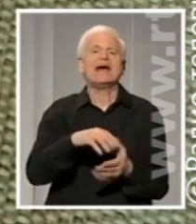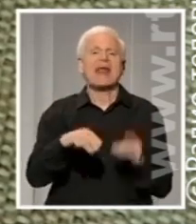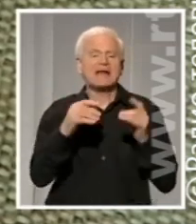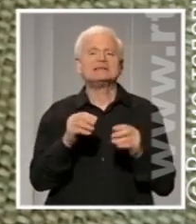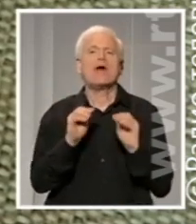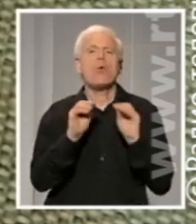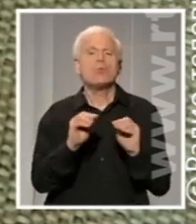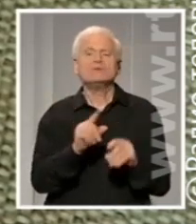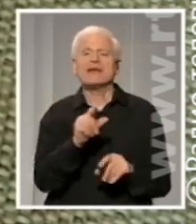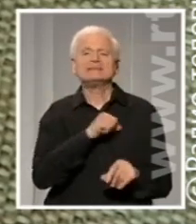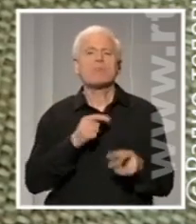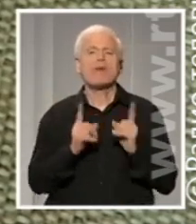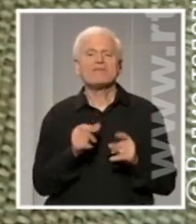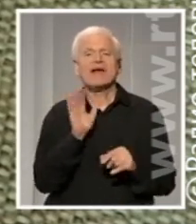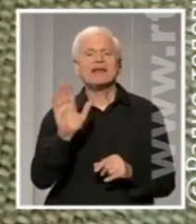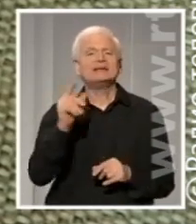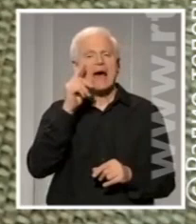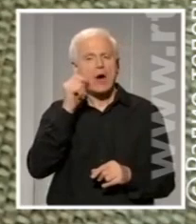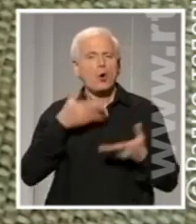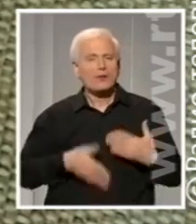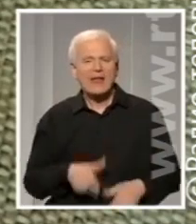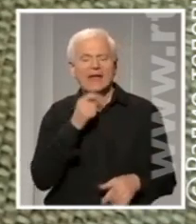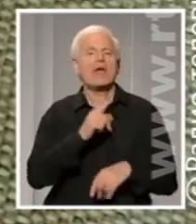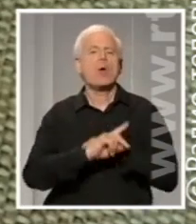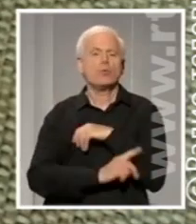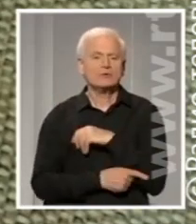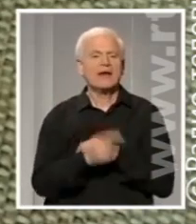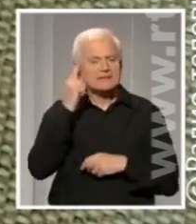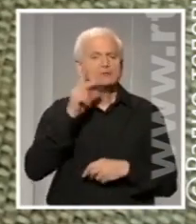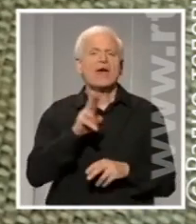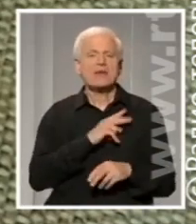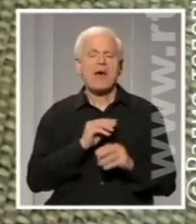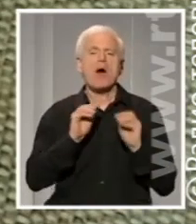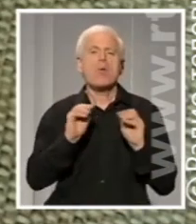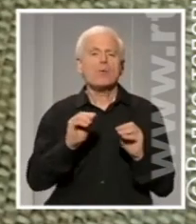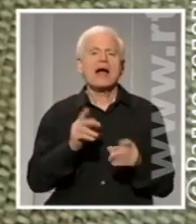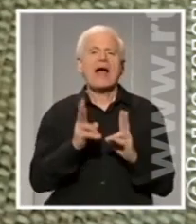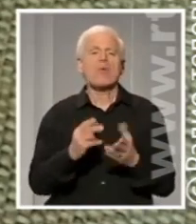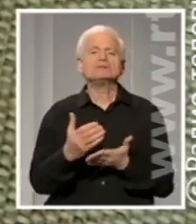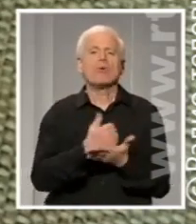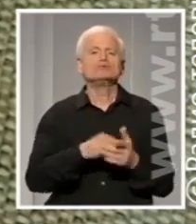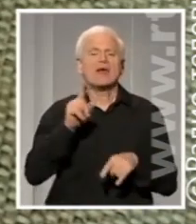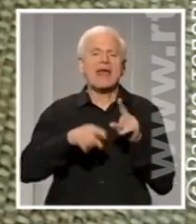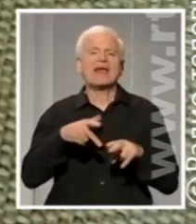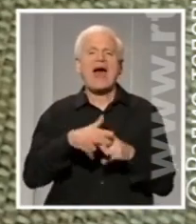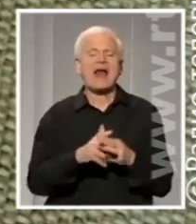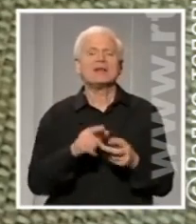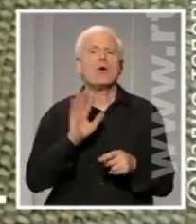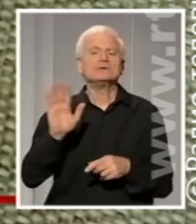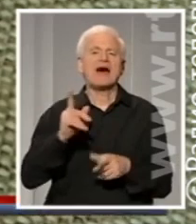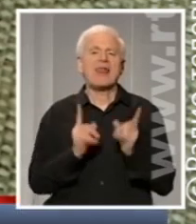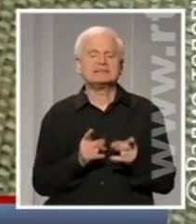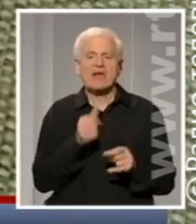za nastavnike, nego i za roditelje i za učenike. Konkretno, znači, ima upustvo za korišćenje određenog alata za nastavnike,